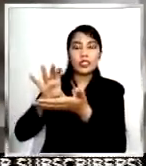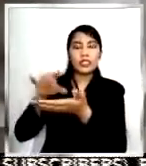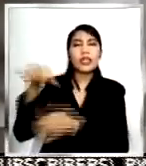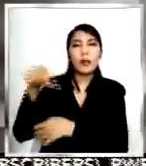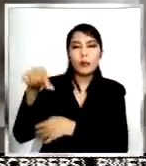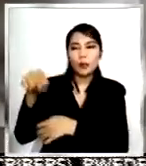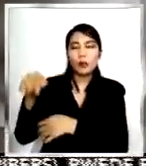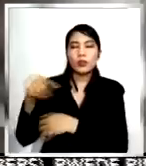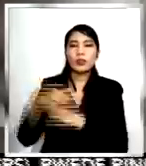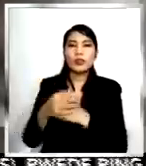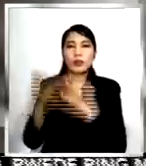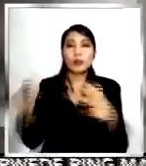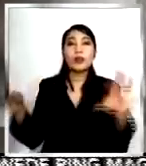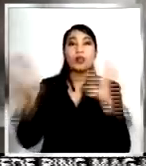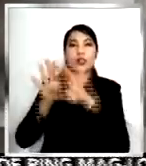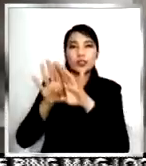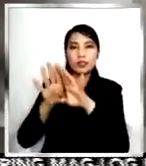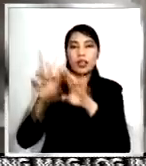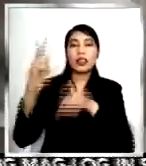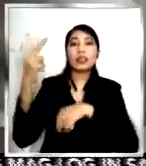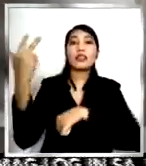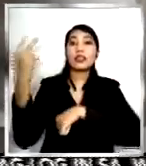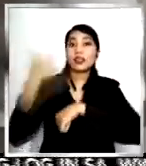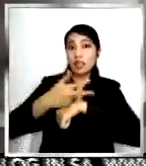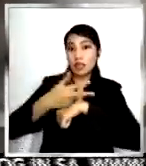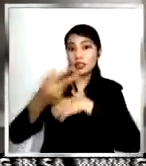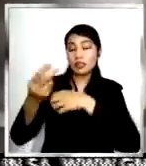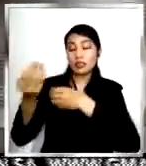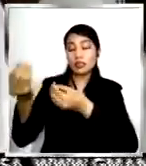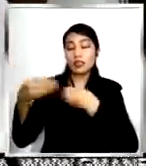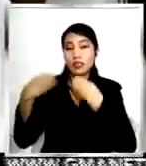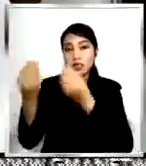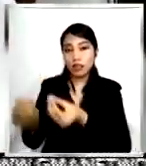para magsumite ng paliwanag. Agad nating ginawa yung ating